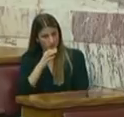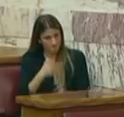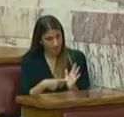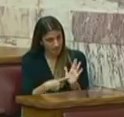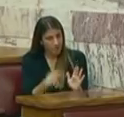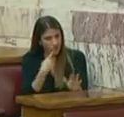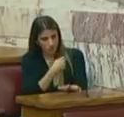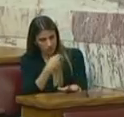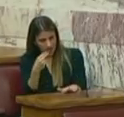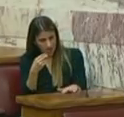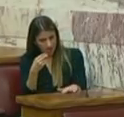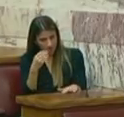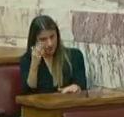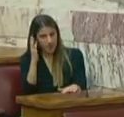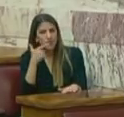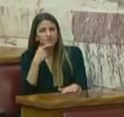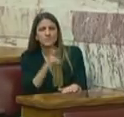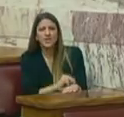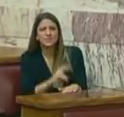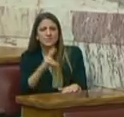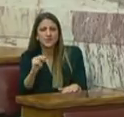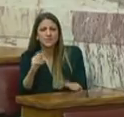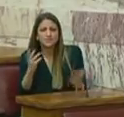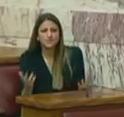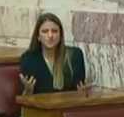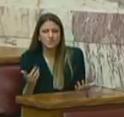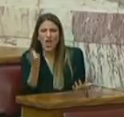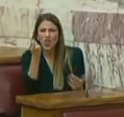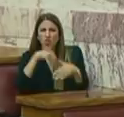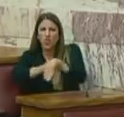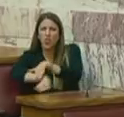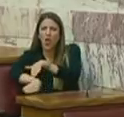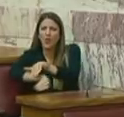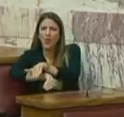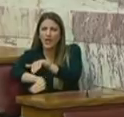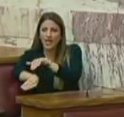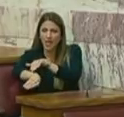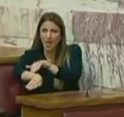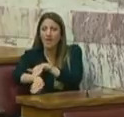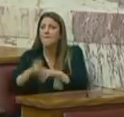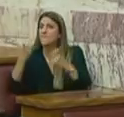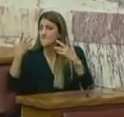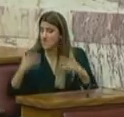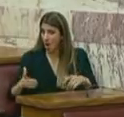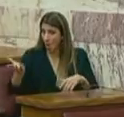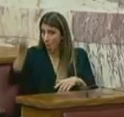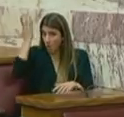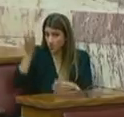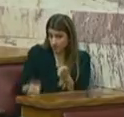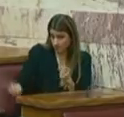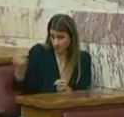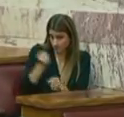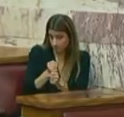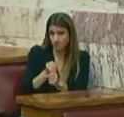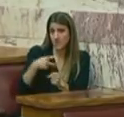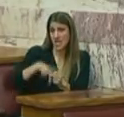περιθώριο να θεωρηθεί ότι η δωροδοκία έγινε κατά την άσκηση των καθηκόντων